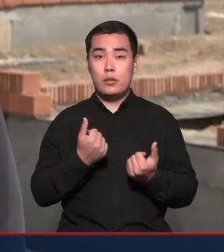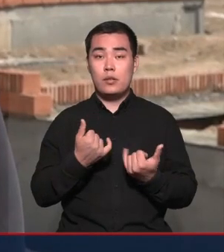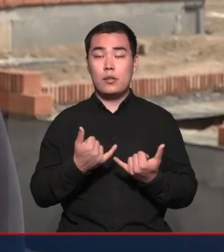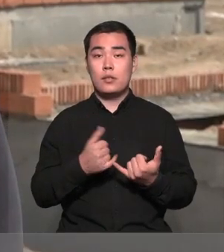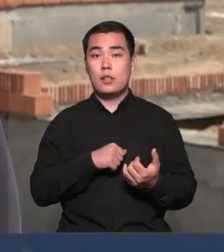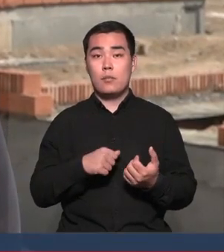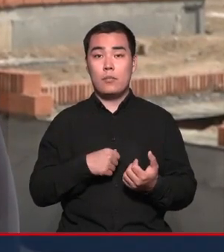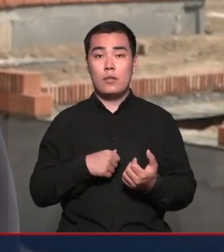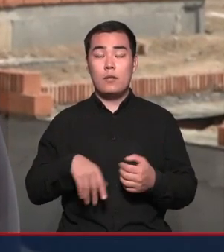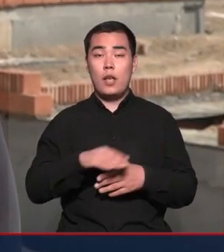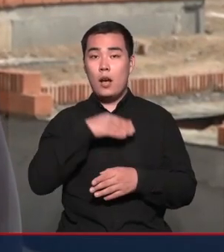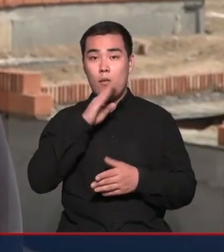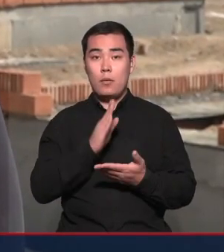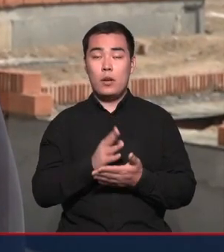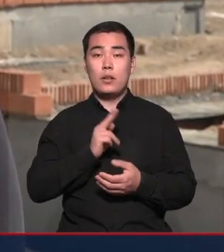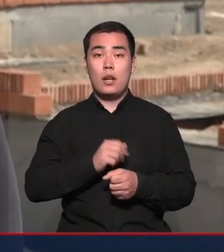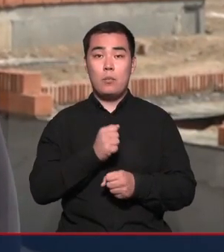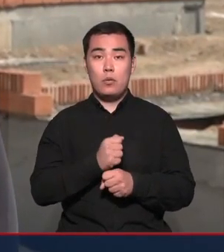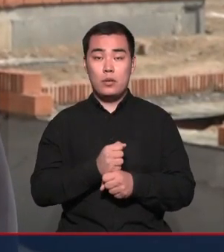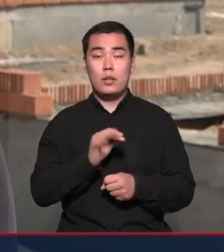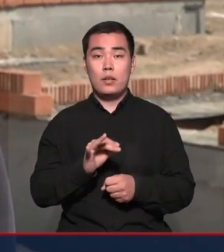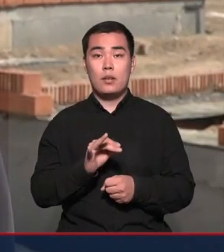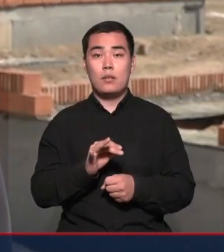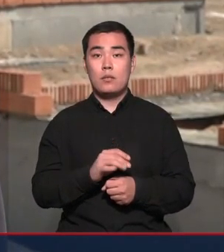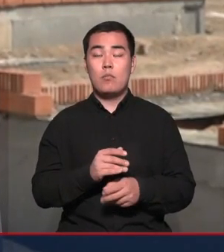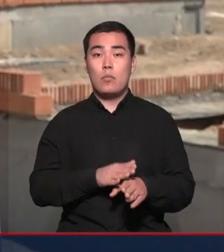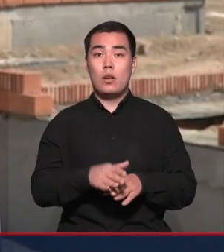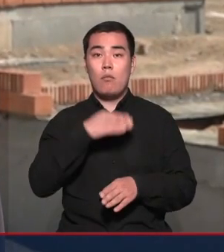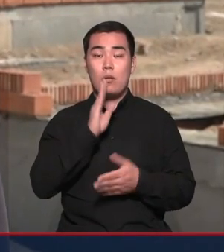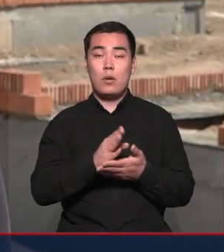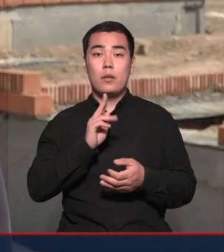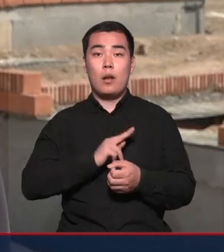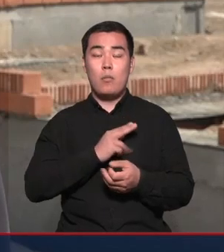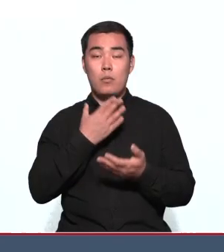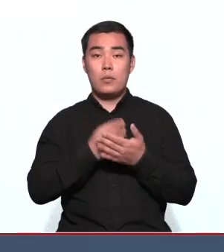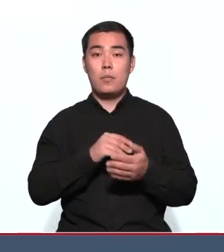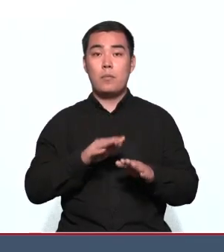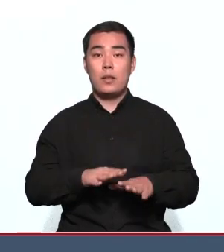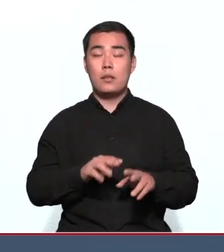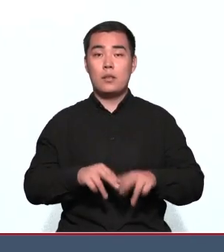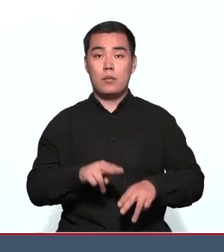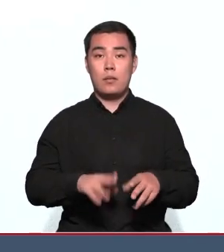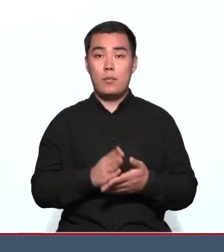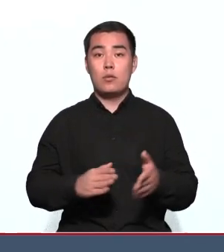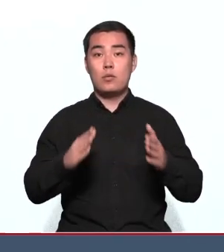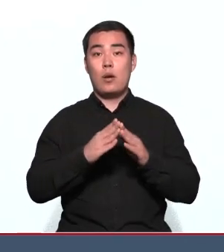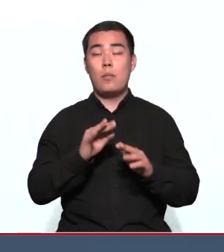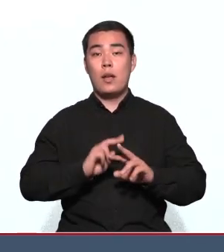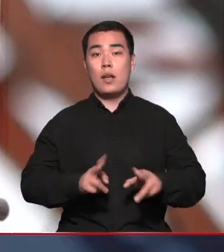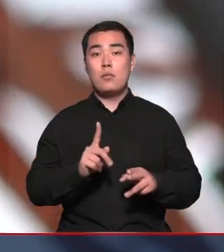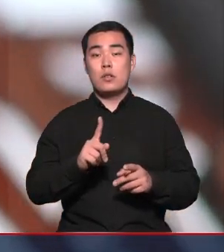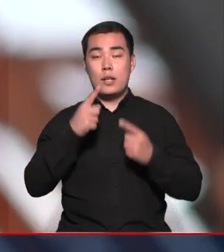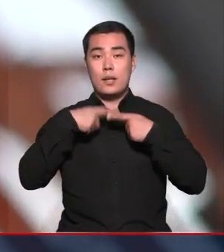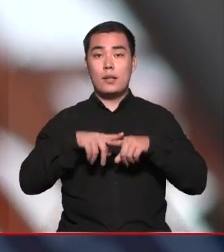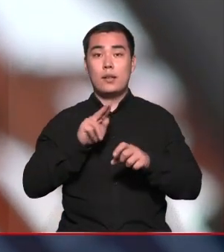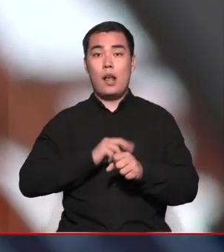кешігіс жоқ. Жеткілікті рабочыларымыз бригадамен жеткілікті жұмыс өз орнында жүргізіп отыр. Баспаналармен бірге инженерлік